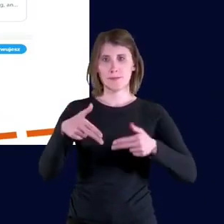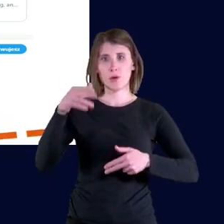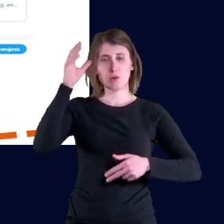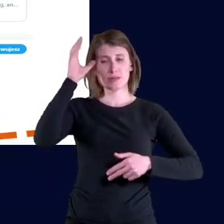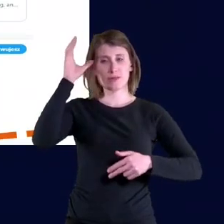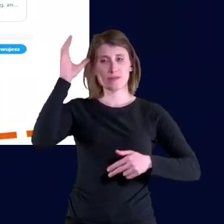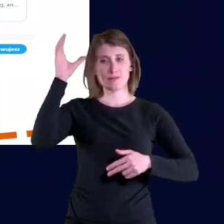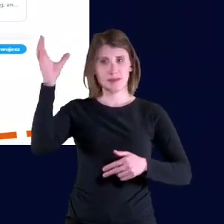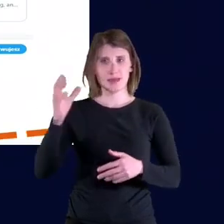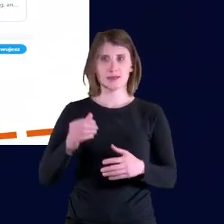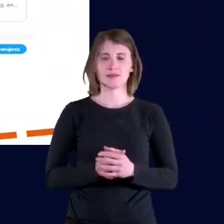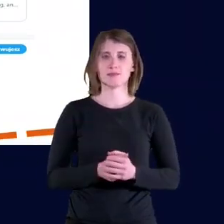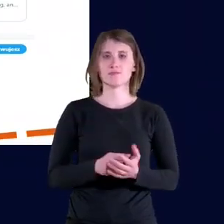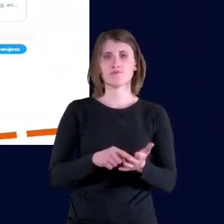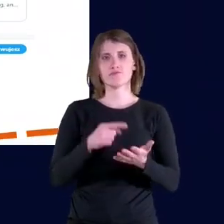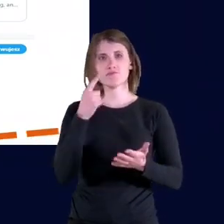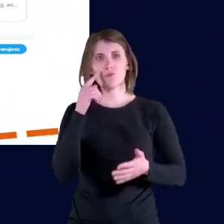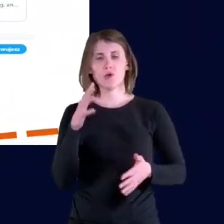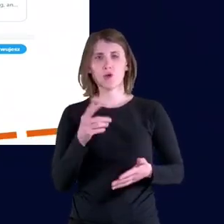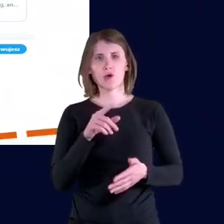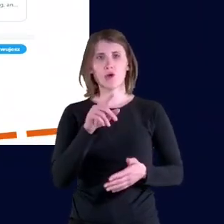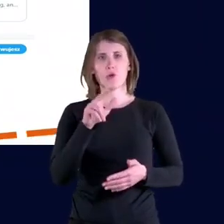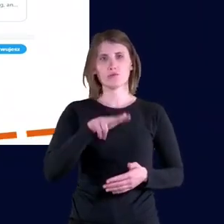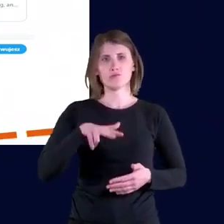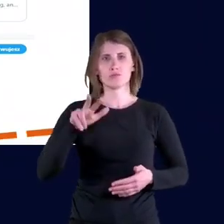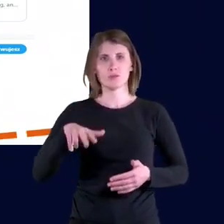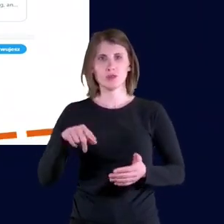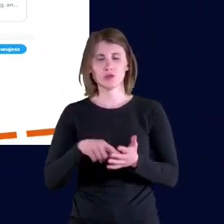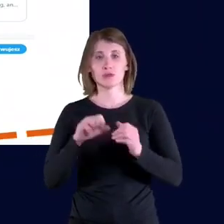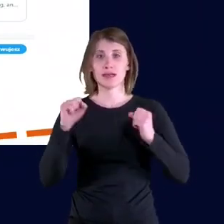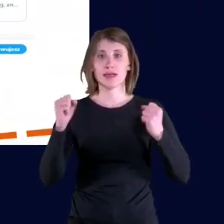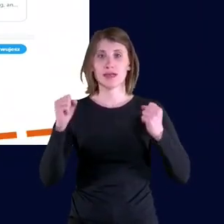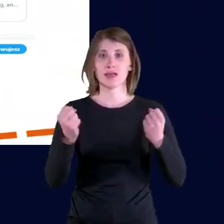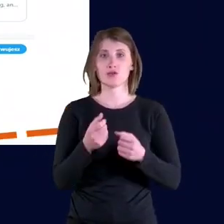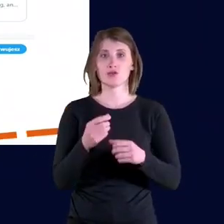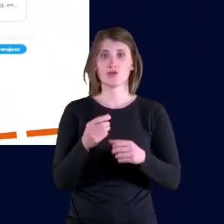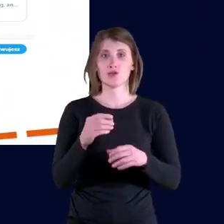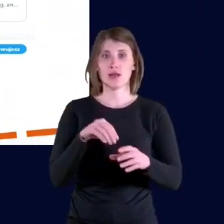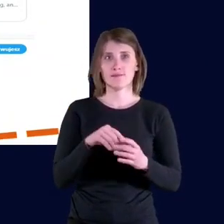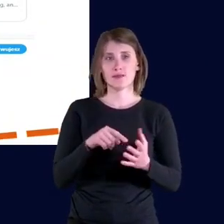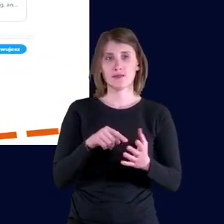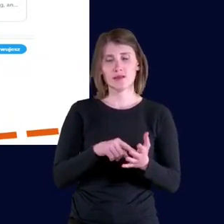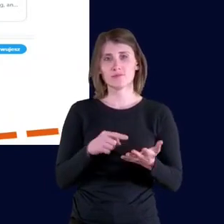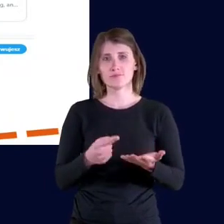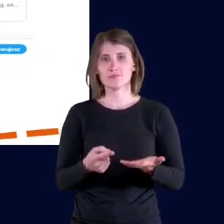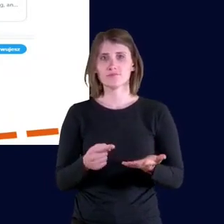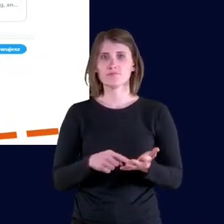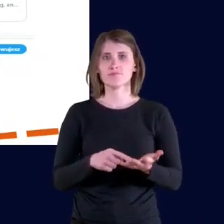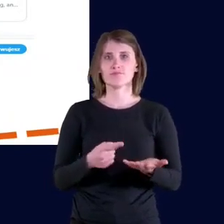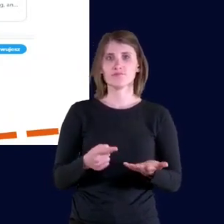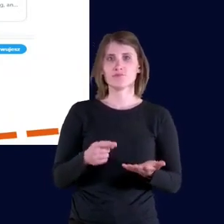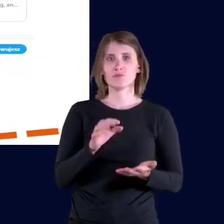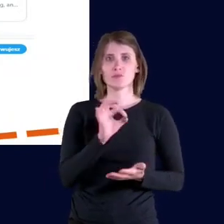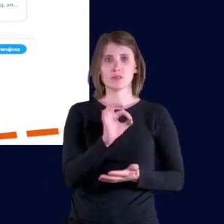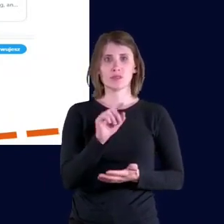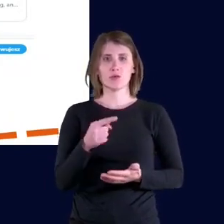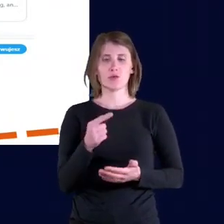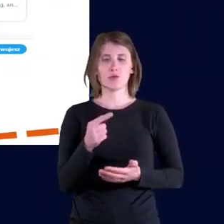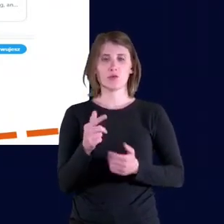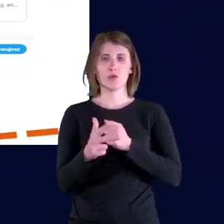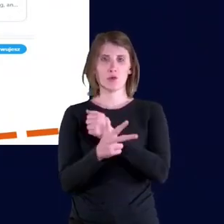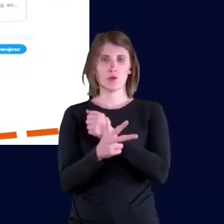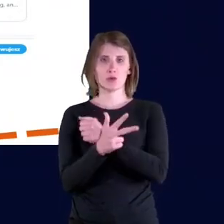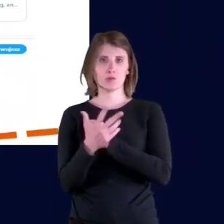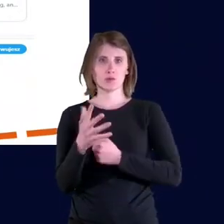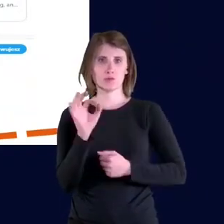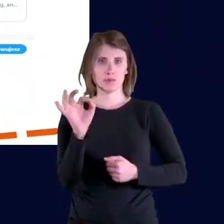i średnie kwartalnych wskaźnik zaangażowania dla tych trójkątów A to 0 85